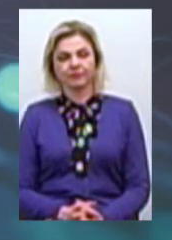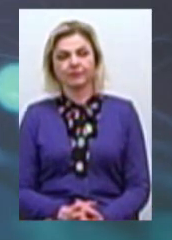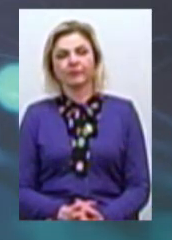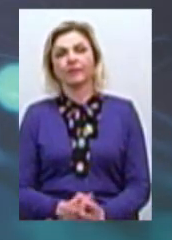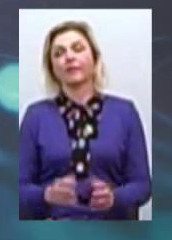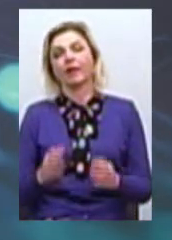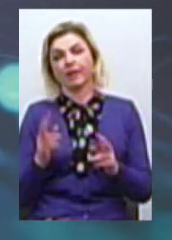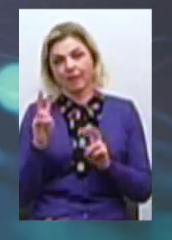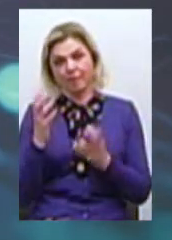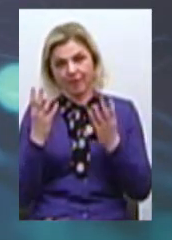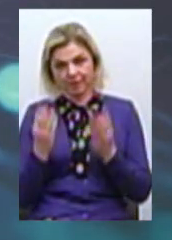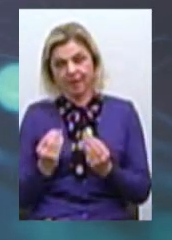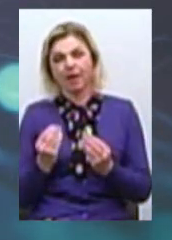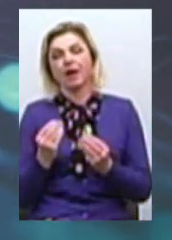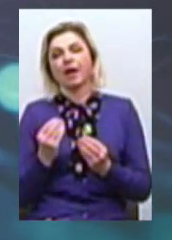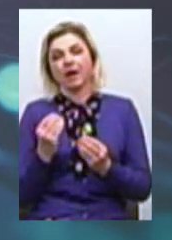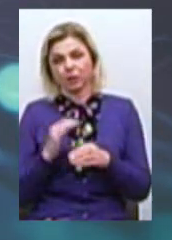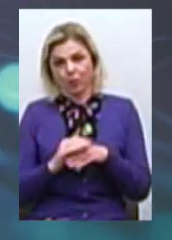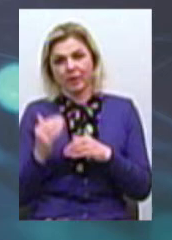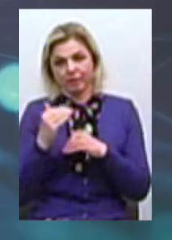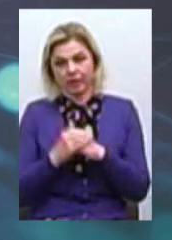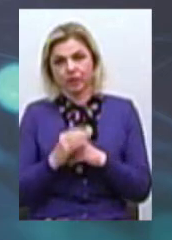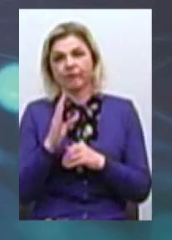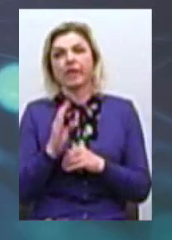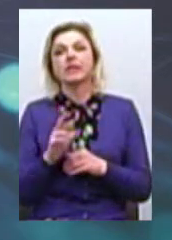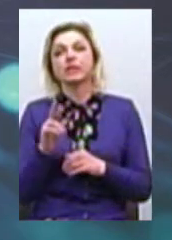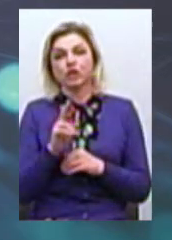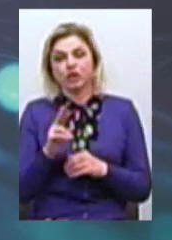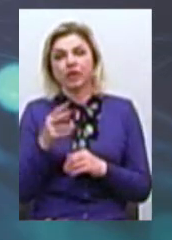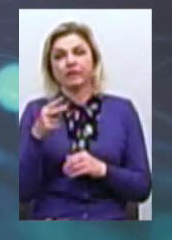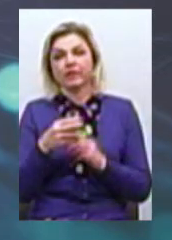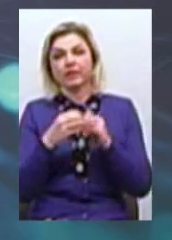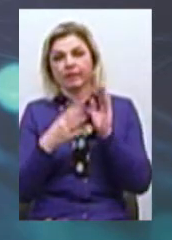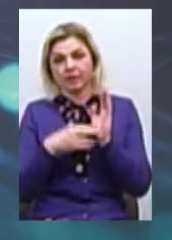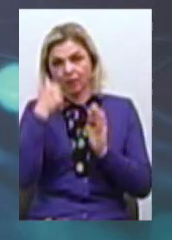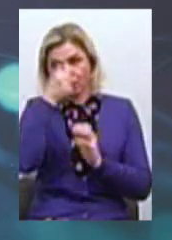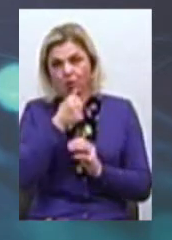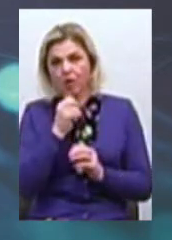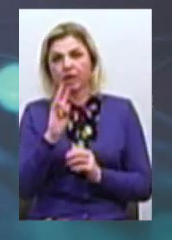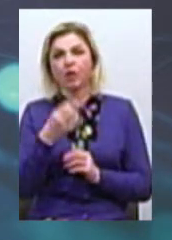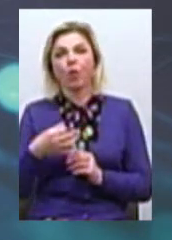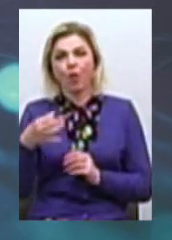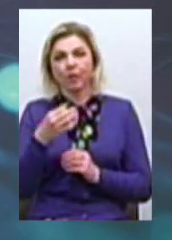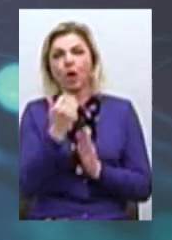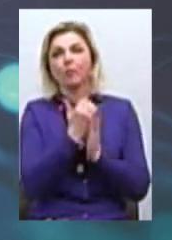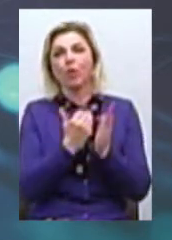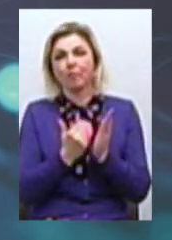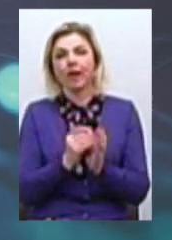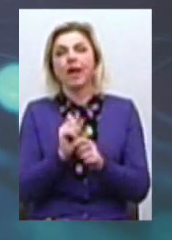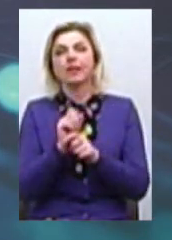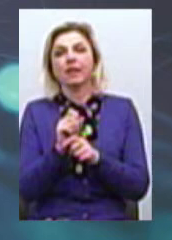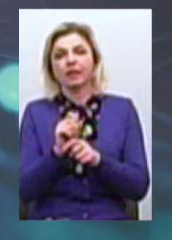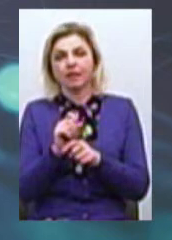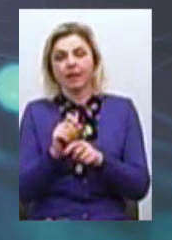Дня в студії Катерина Лисюк. З січня 2019 року в Миколаївській області за програмою «Наставництво» 14 громадян